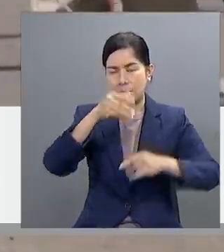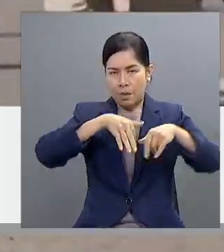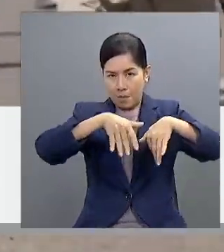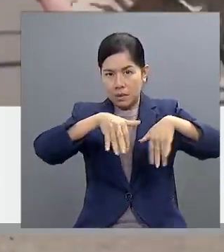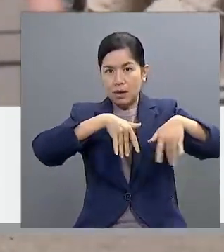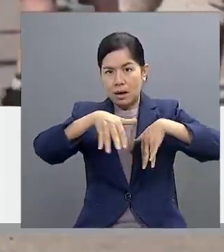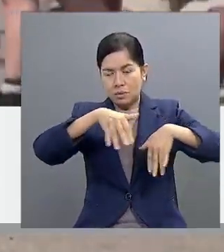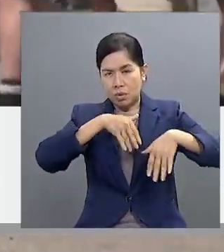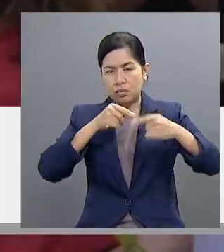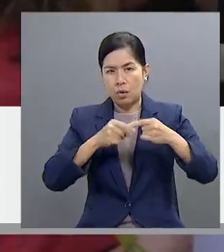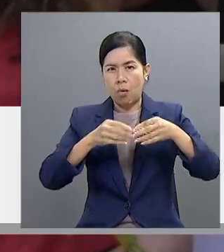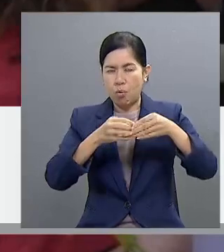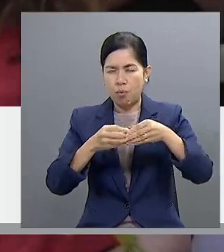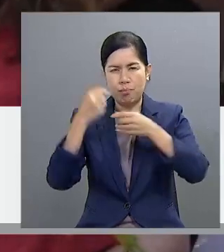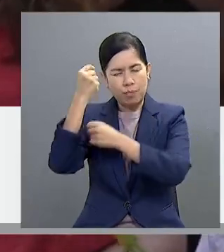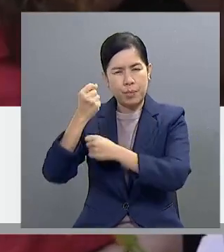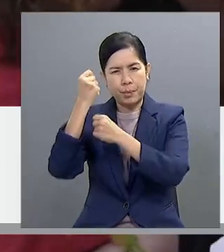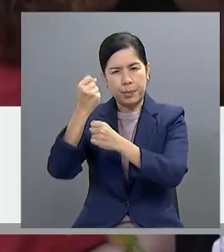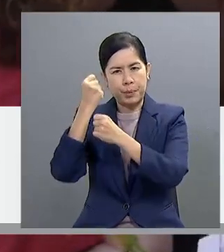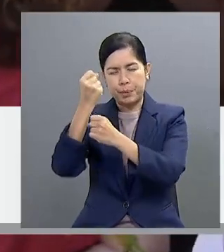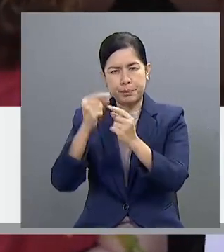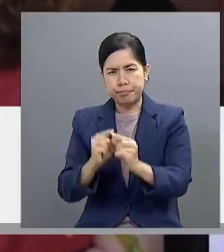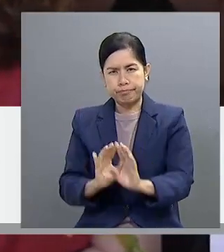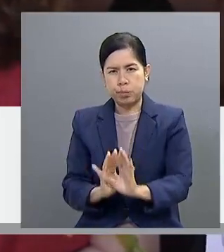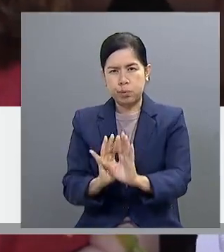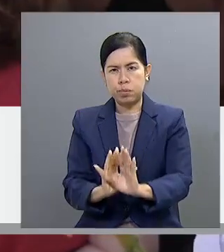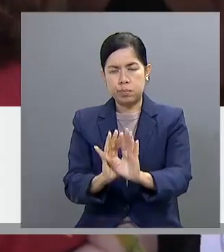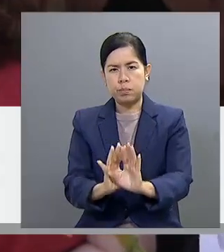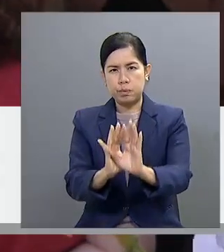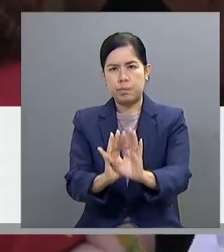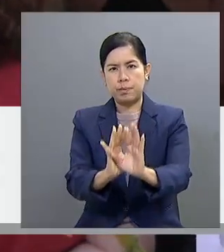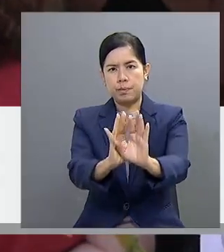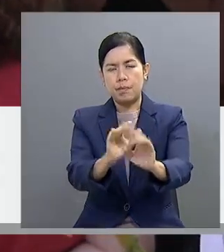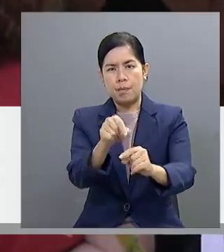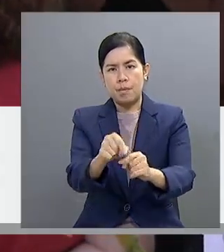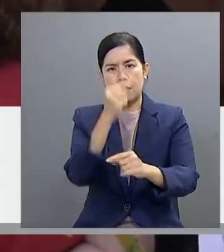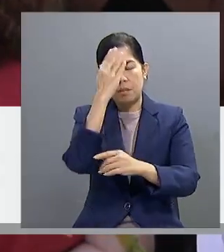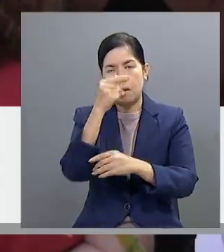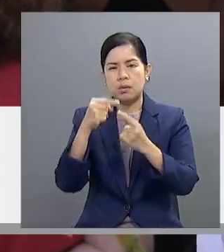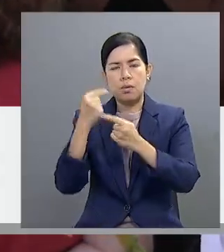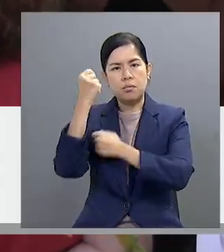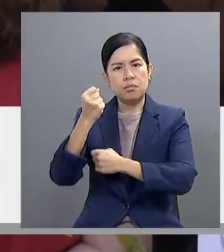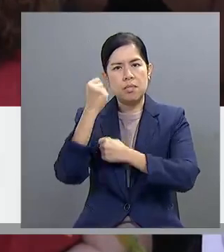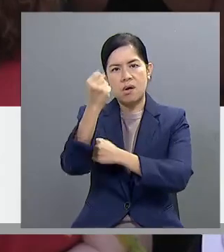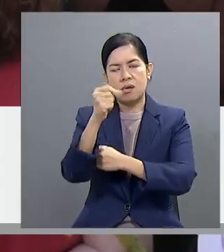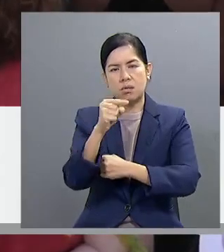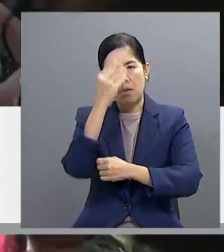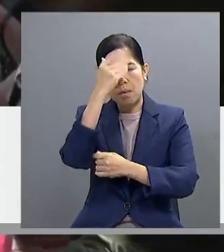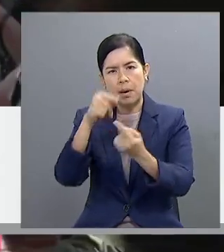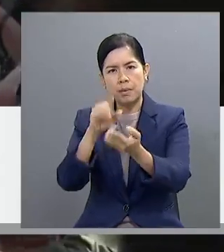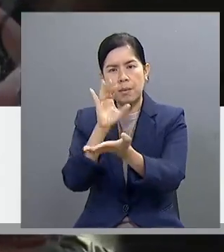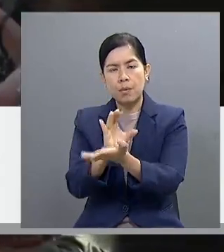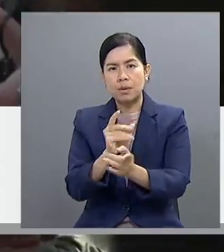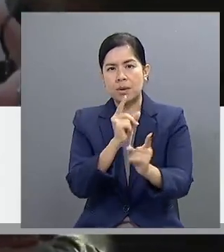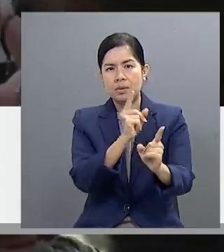กันเดินขบวนไปตามท้องกำลังท้องถนนตั้งแต่ช่วงสุดสัปดาห์นะคะประท้วงกรณีที่ตำรวจไล่ล่าและ